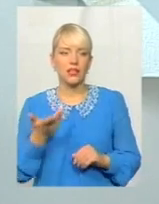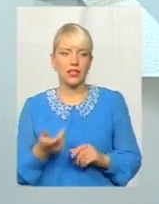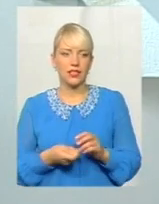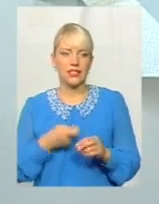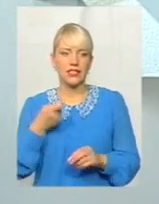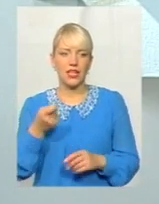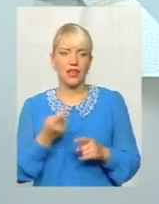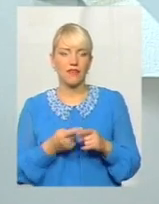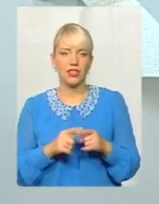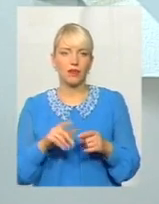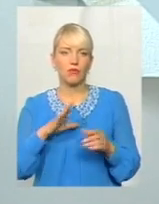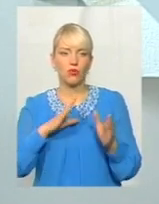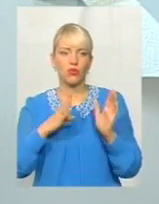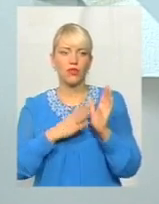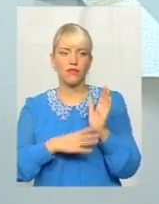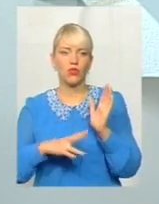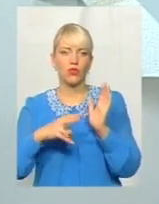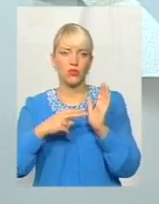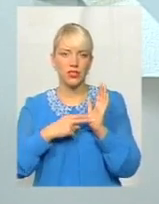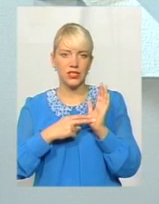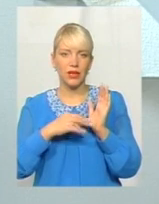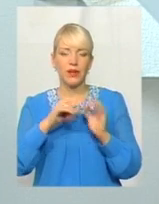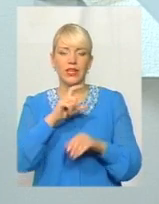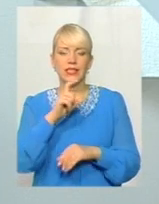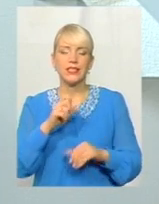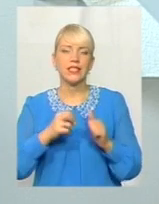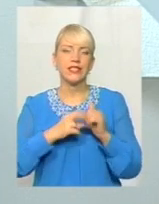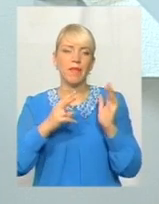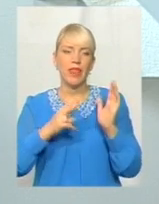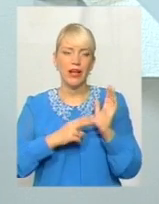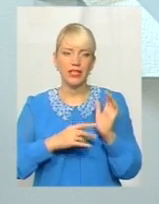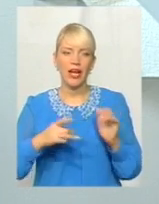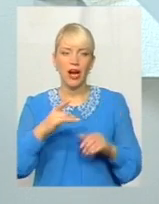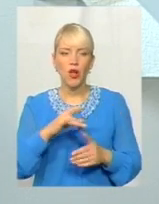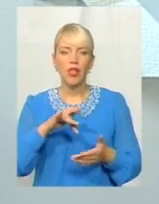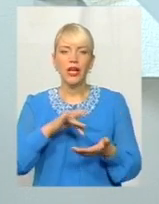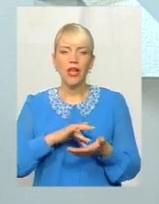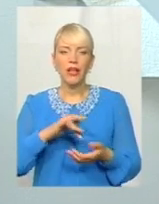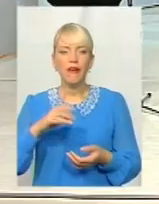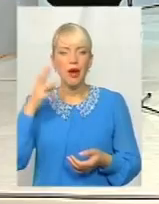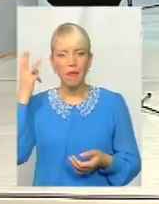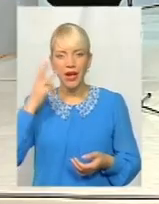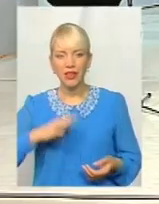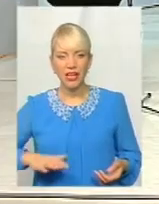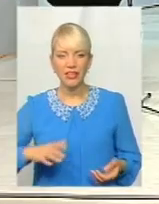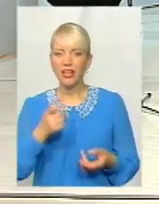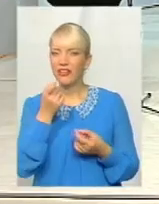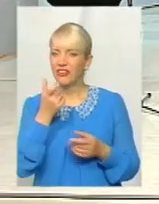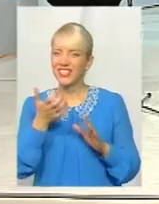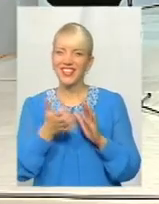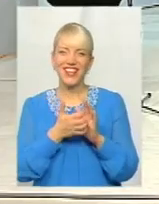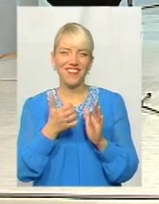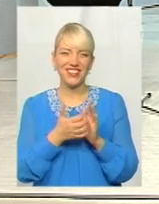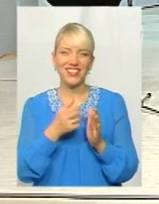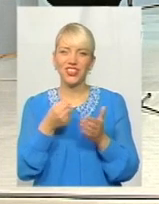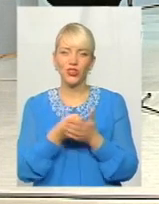було 97 із 17 районних центрів Хмельниччини. Ну, не знаю, до сотні трошки не дотягнули, так